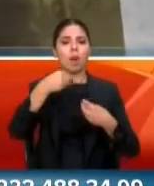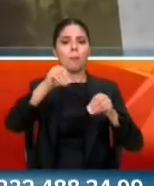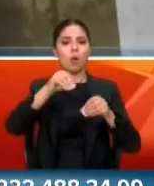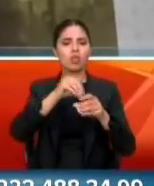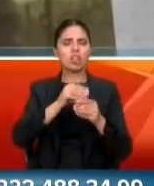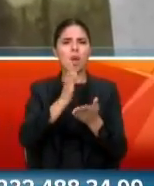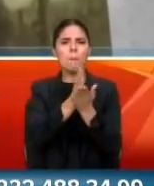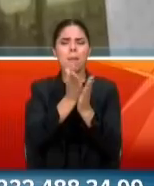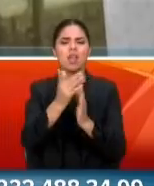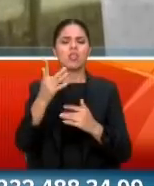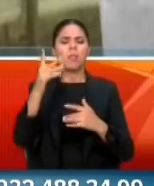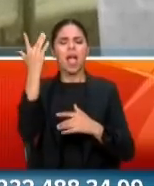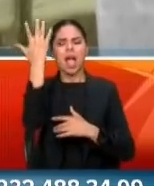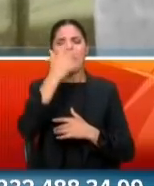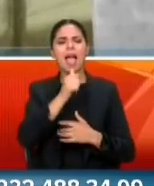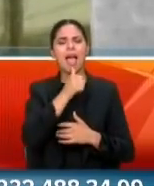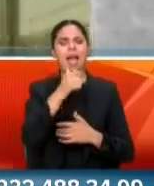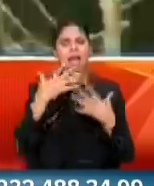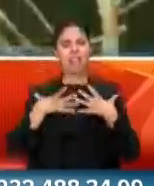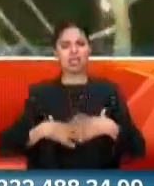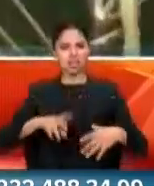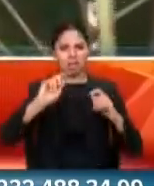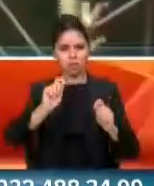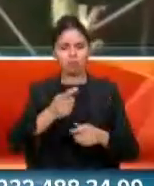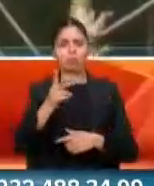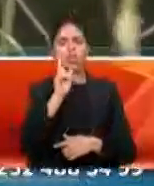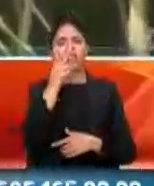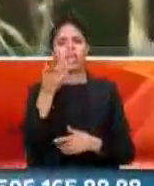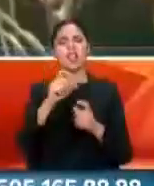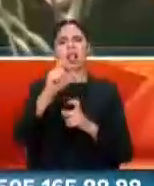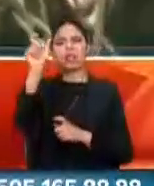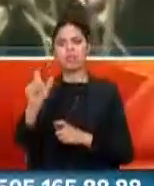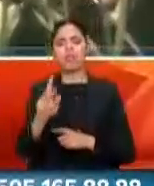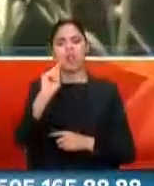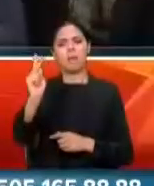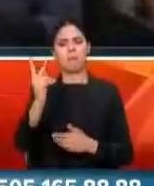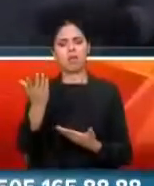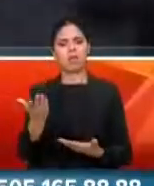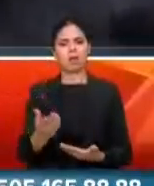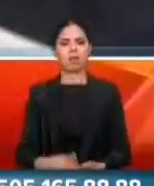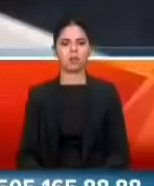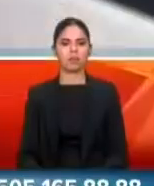içerisinde parçalanmış bir erkek cesedi bulunmuştu. Ne yazık ki bizim aradığımız Süleyman Akbaba'ya ait çıktı.